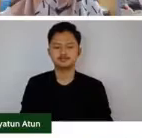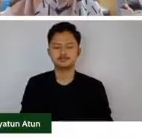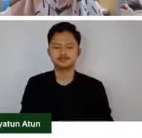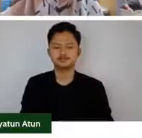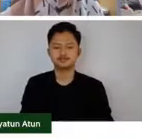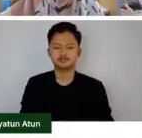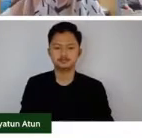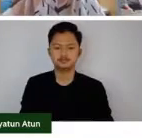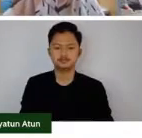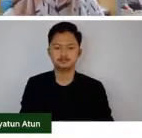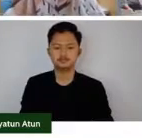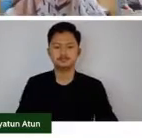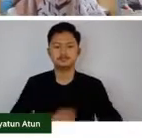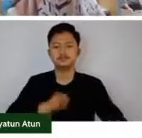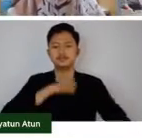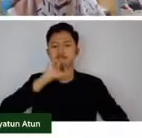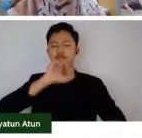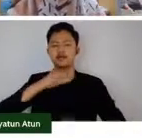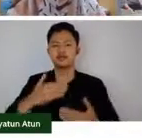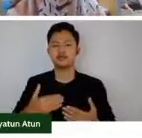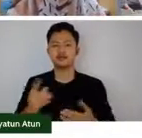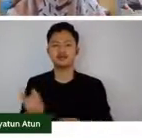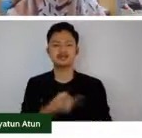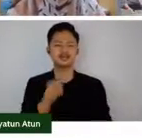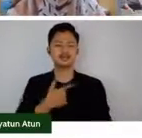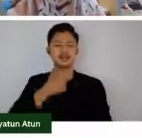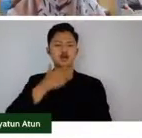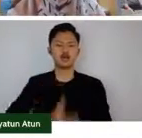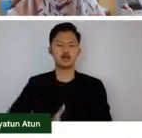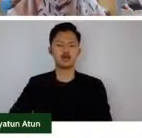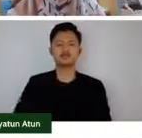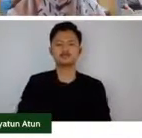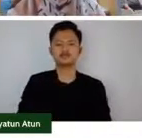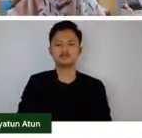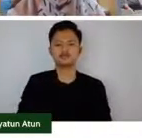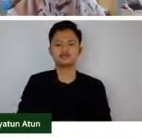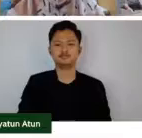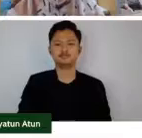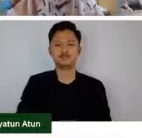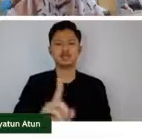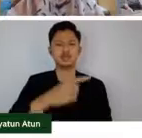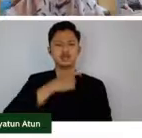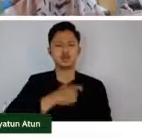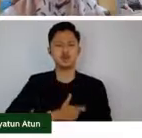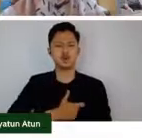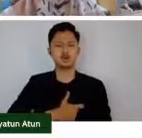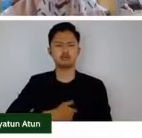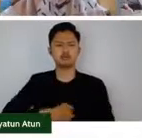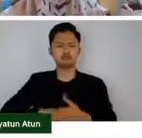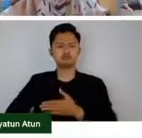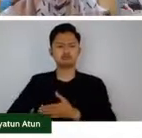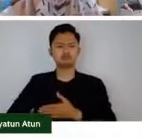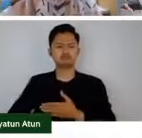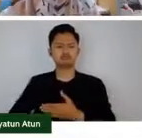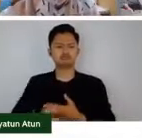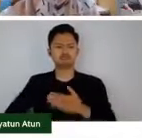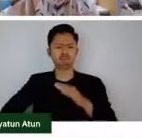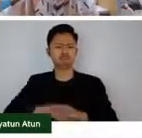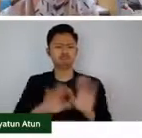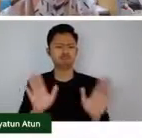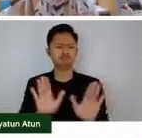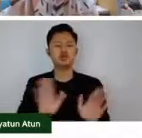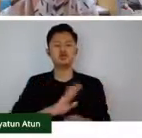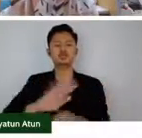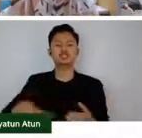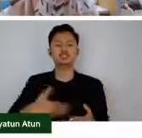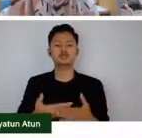Yang saya sampaikan, kita sebagai manusia gitu ya, tidak pernah ada manusia yang ingin dilahirkan dalam keadaan tidak sempurna. Semua manusia itu ingin